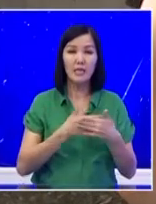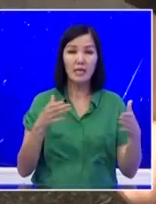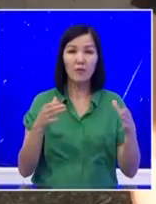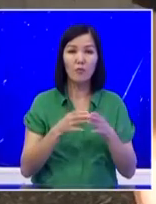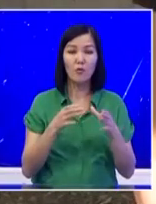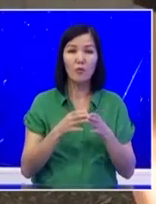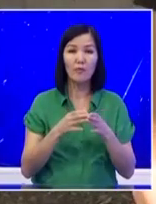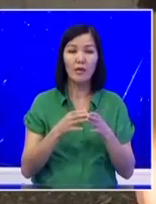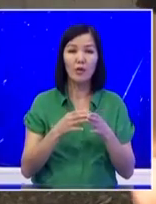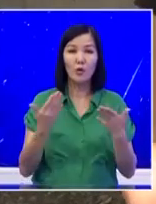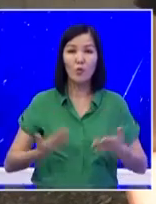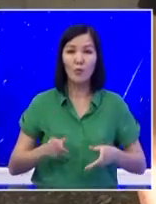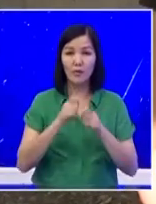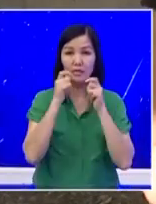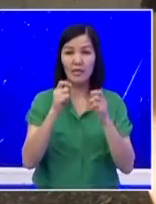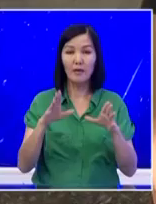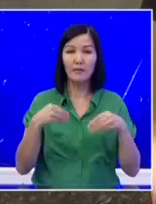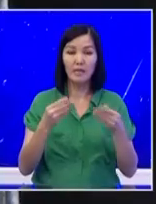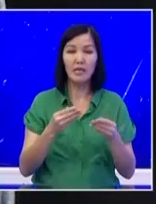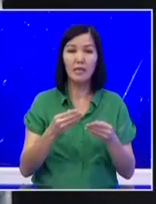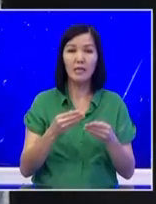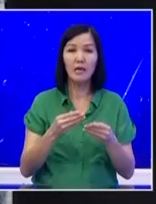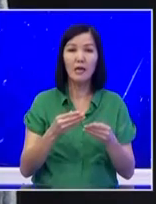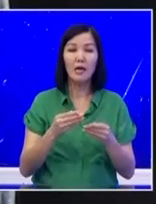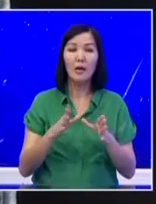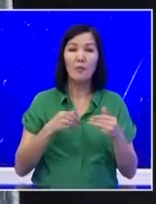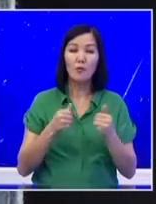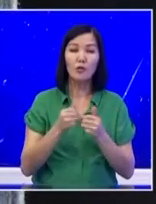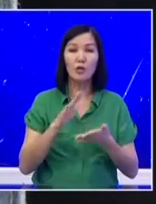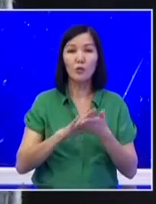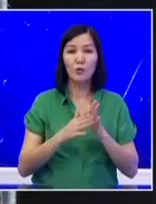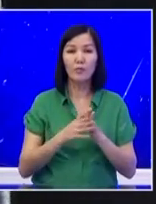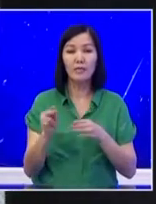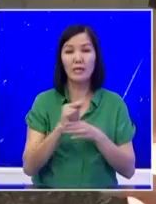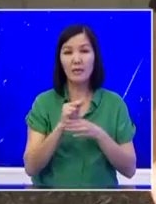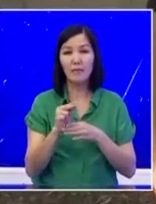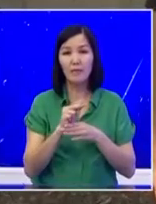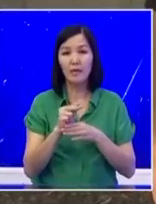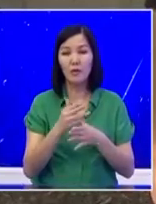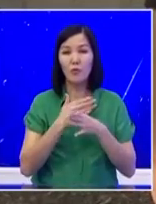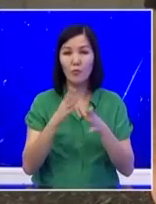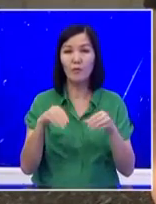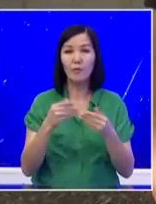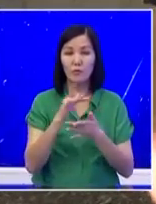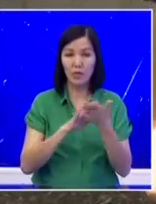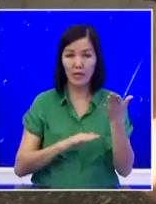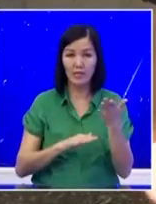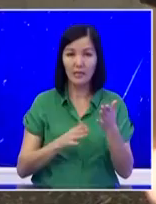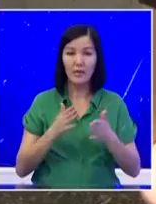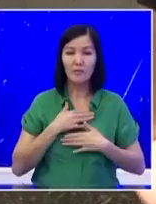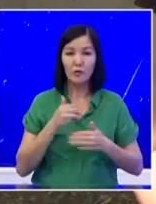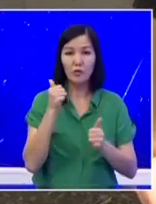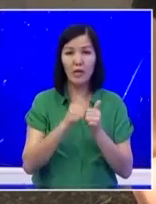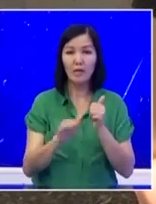жарқын болашақ сыйлағымыз келеді. Бірнеше жылдан бері мұқтаж отбасындағы балалардың емі мен протез алуға көмек көрсетіп жүрміз. Біз үшін әр